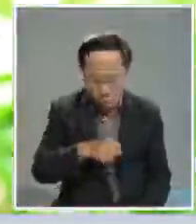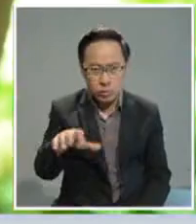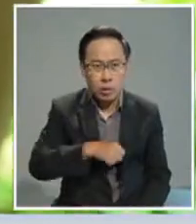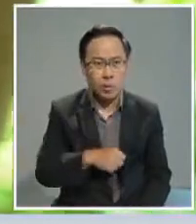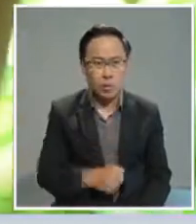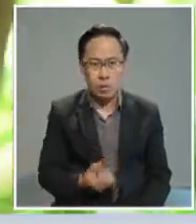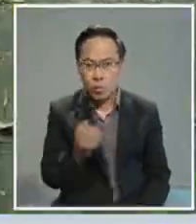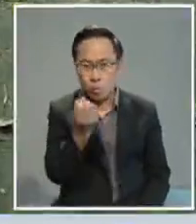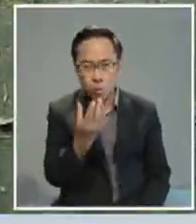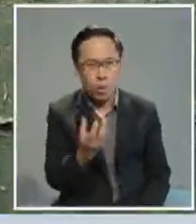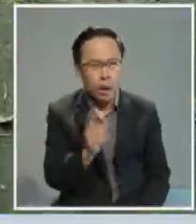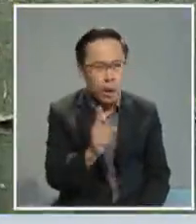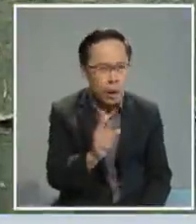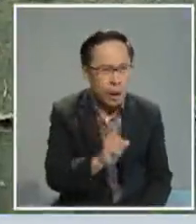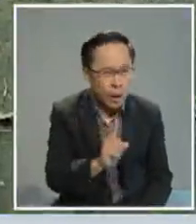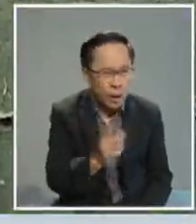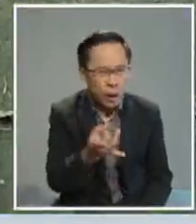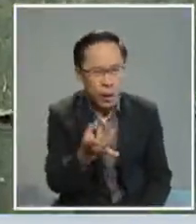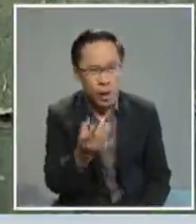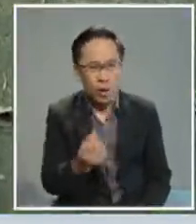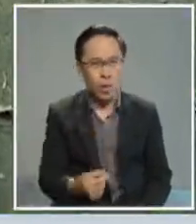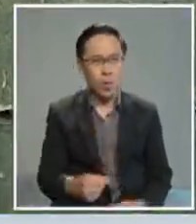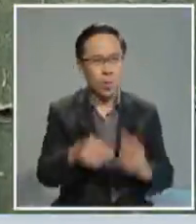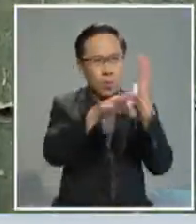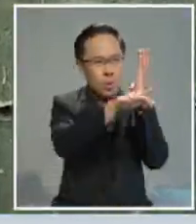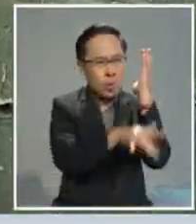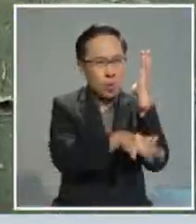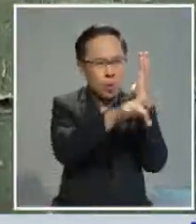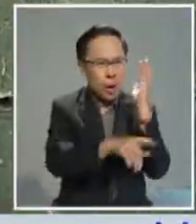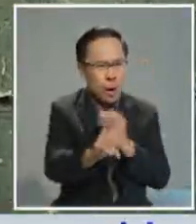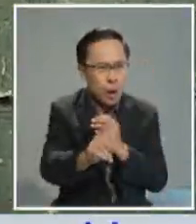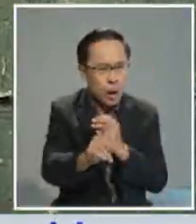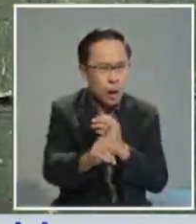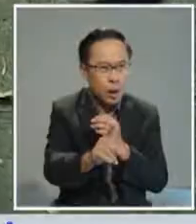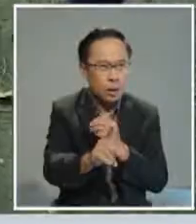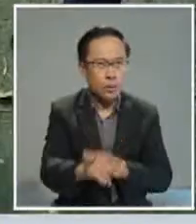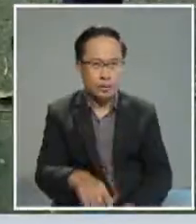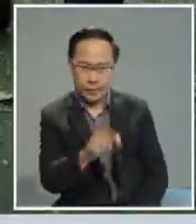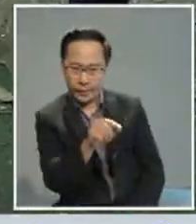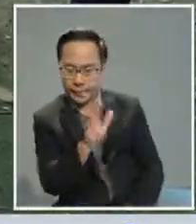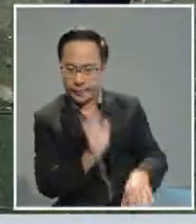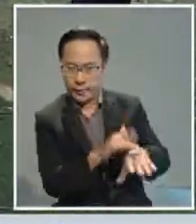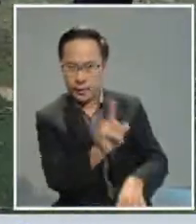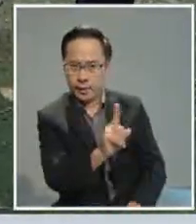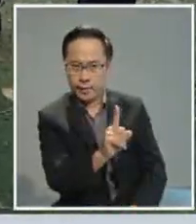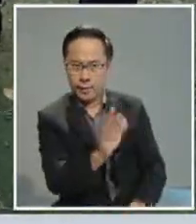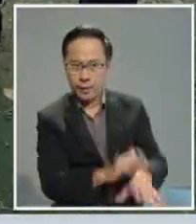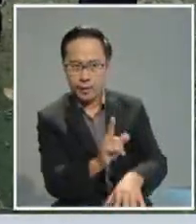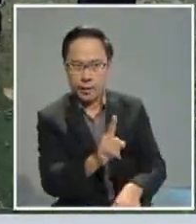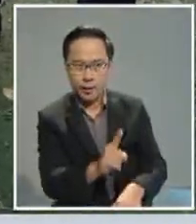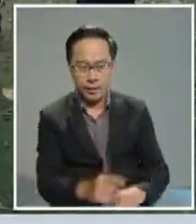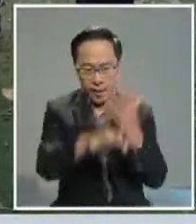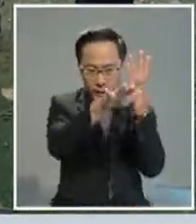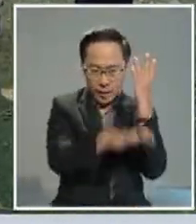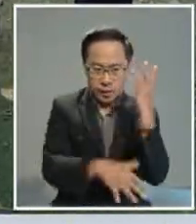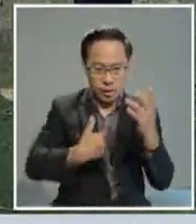เอามันเลย ดูดอกเบลเลอร์เลยฮะ อุ้ยทำไมมันดอกเป็นงามอย่างนี้เอามาใส่ตะกร้าเรานี ่เอาได้เลยนะ ทำอะไรกันเนี่ยเห็ดก็มีเจ้า